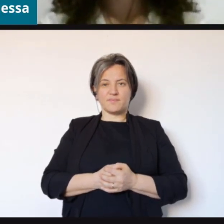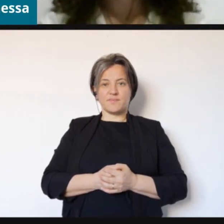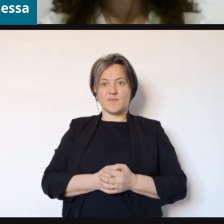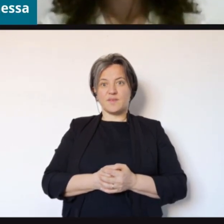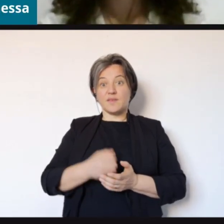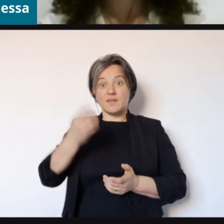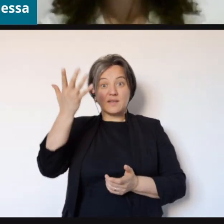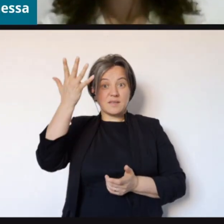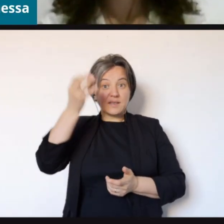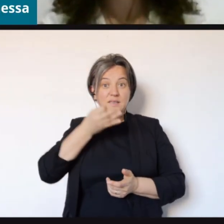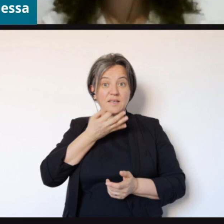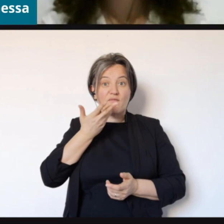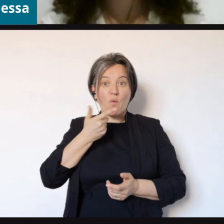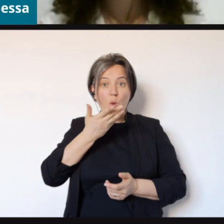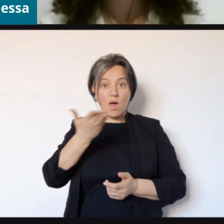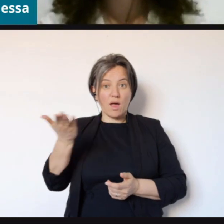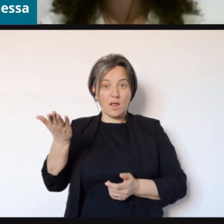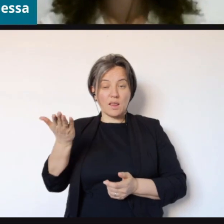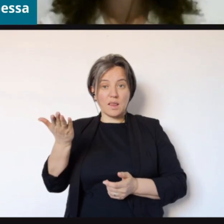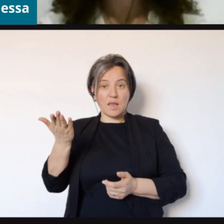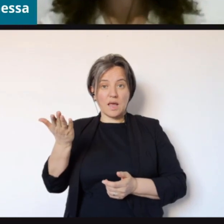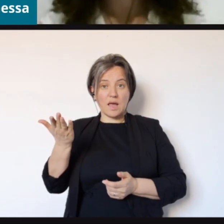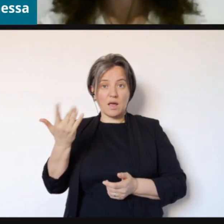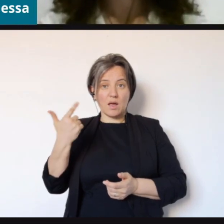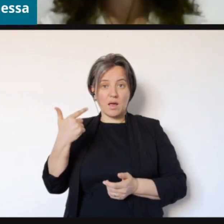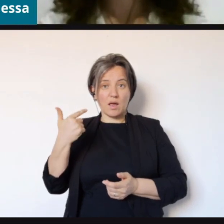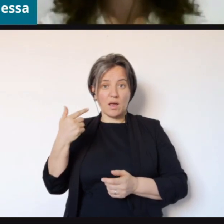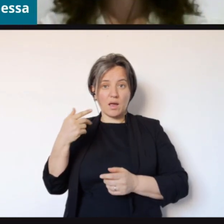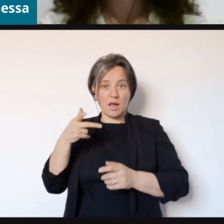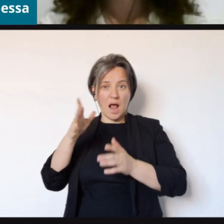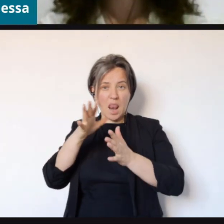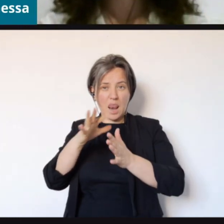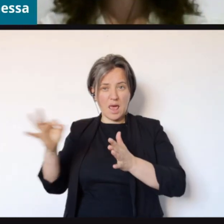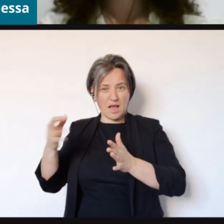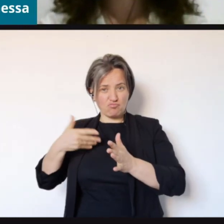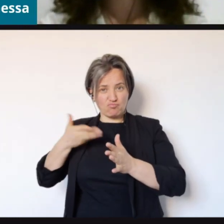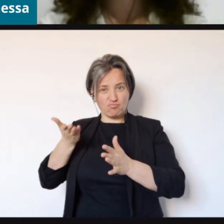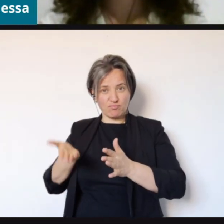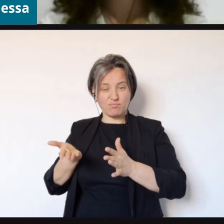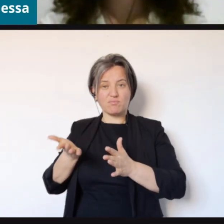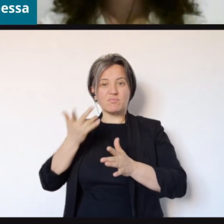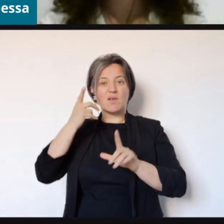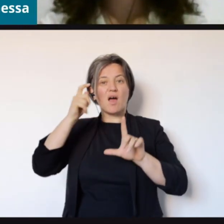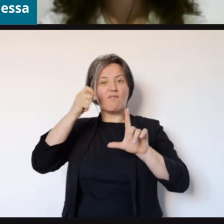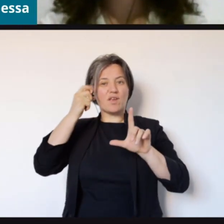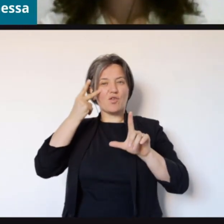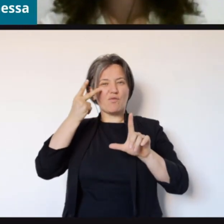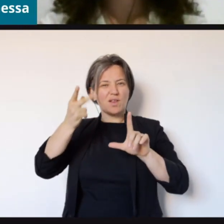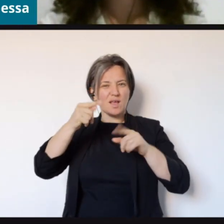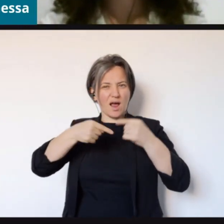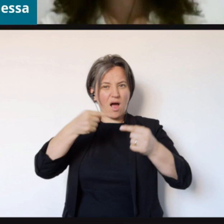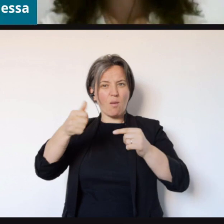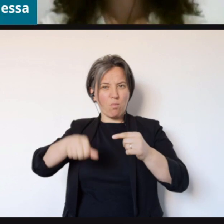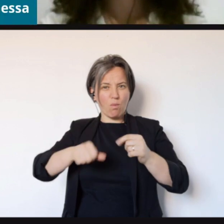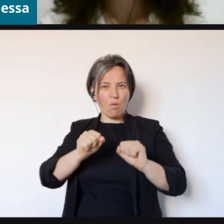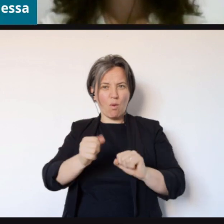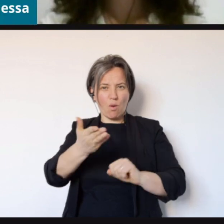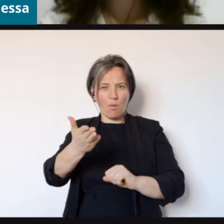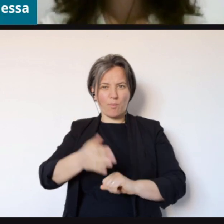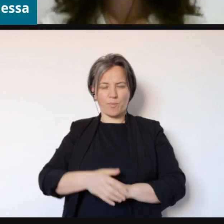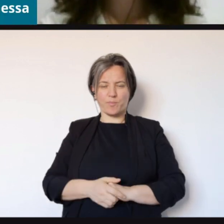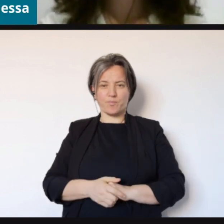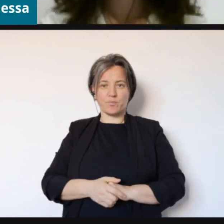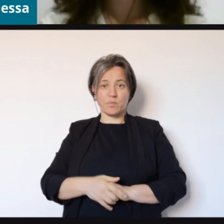questo poi, se volete, avete il link e quindi potrete continuare a vedere il video. Però